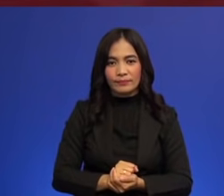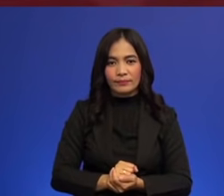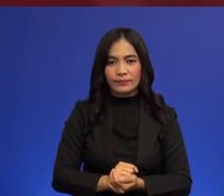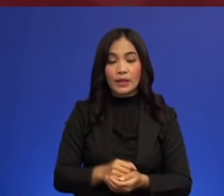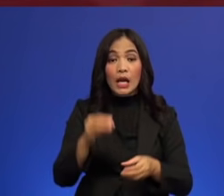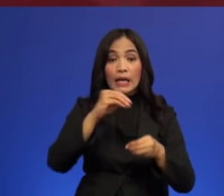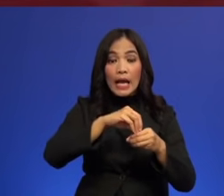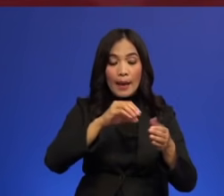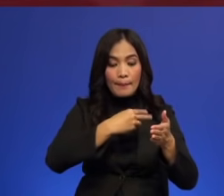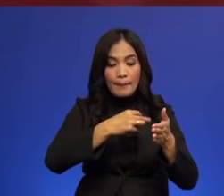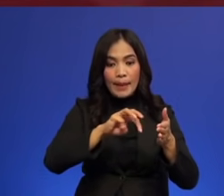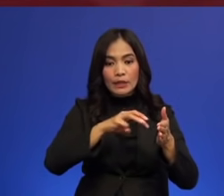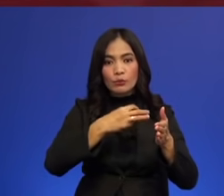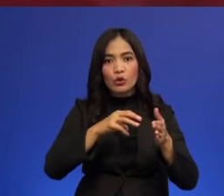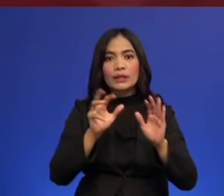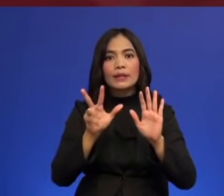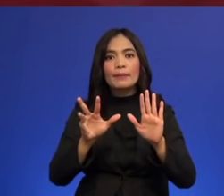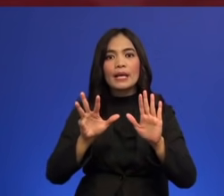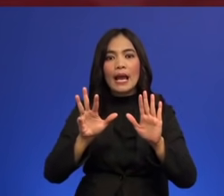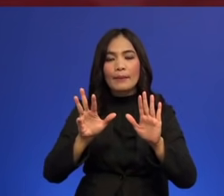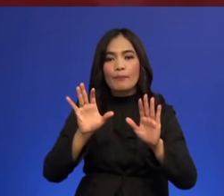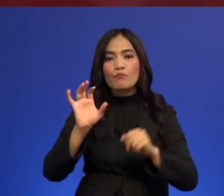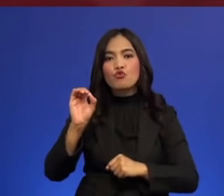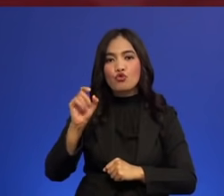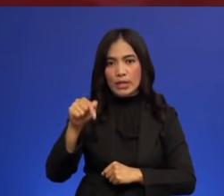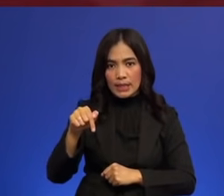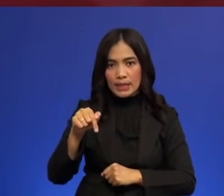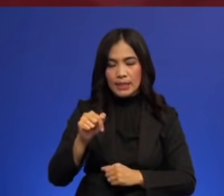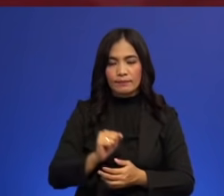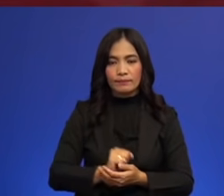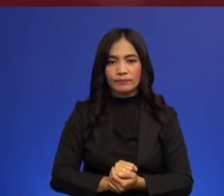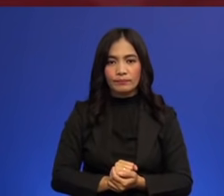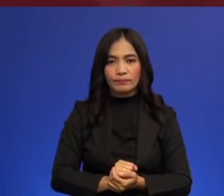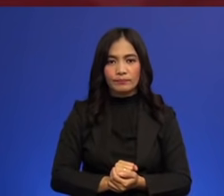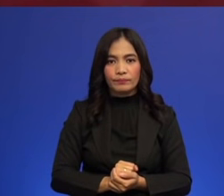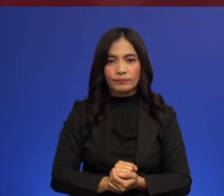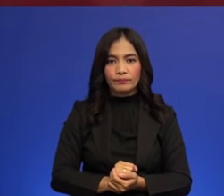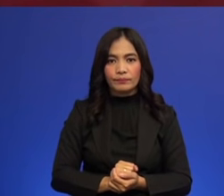Di dalam Mazmur 90 ini, saudaraku,